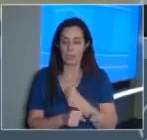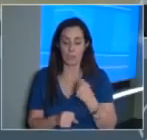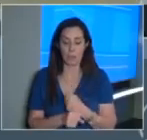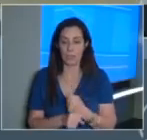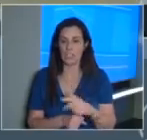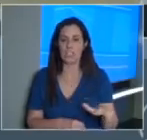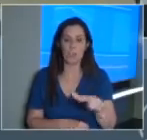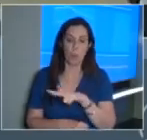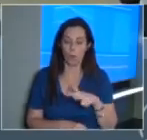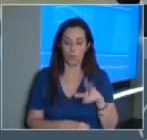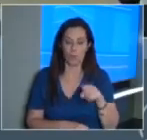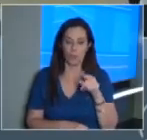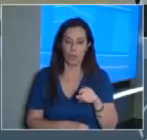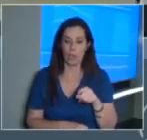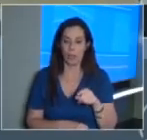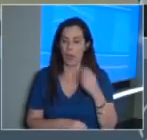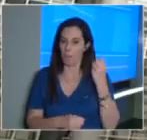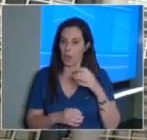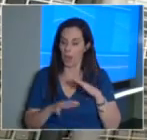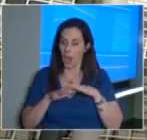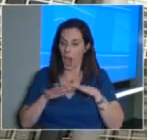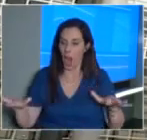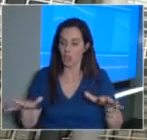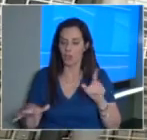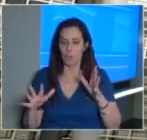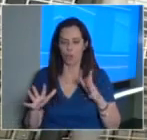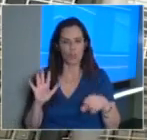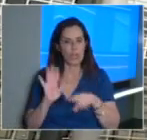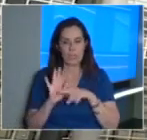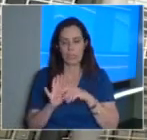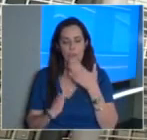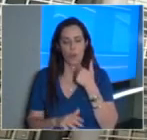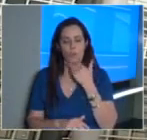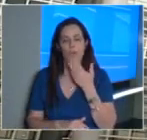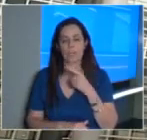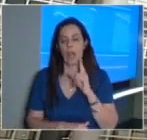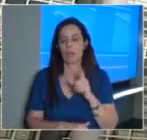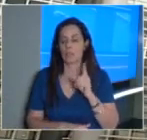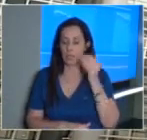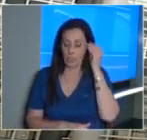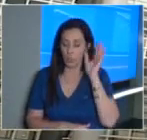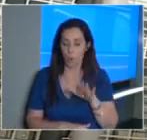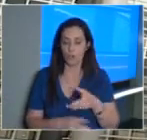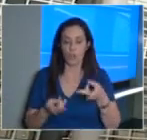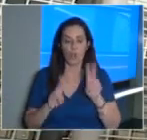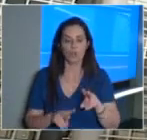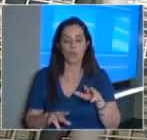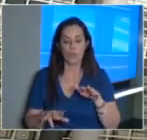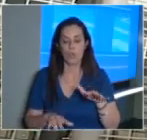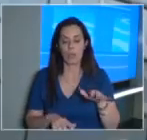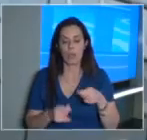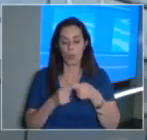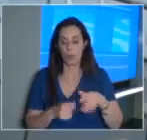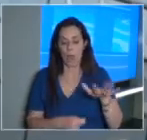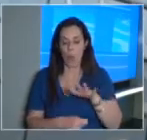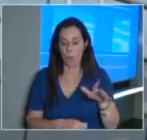פעילות ציבורית שיש לה תהודה רבה ושהיא מאוד מאוד שלילית לישראל. צריך לזכור שהיכולות של הפרלמנט האירופי הם לא